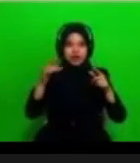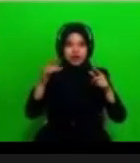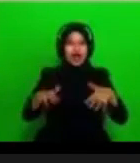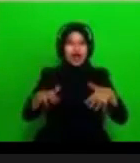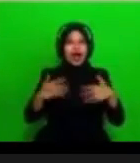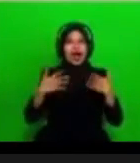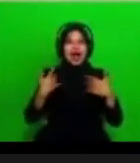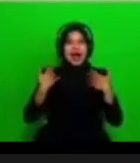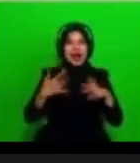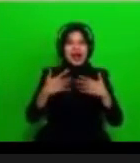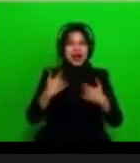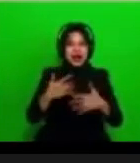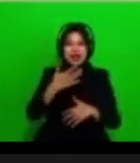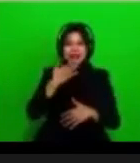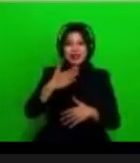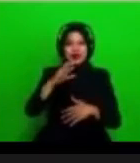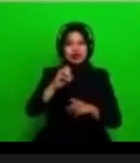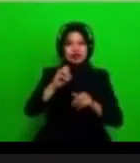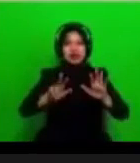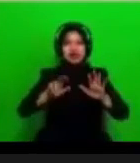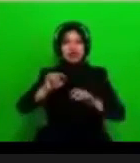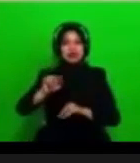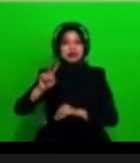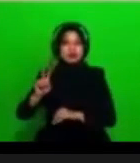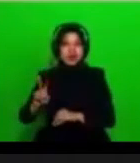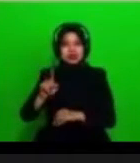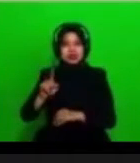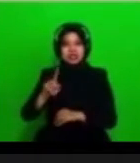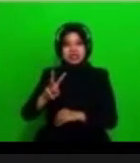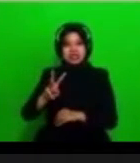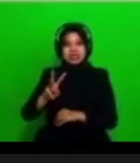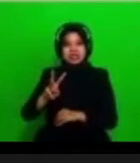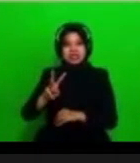pertama. Wow, ada selamat.